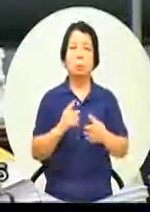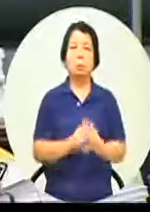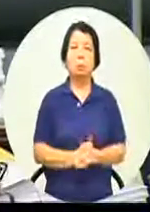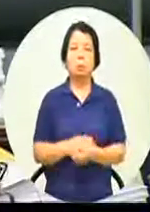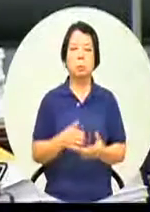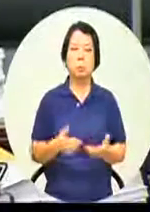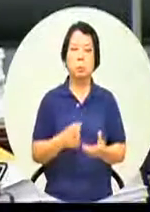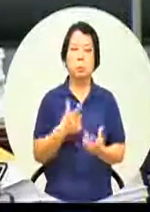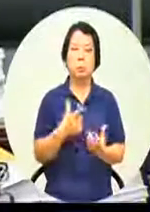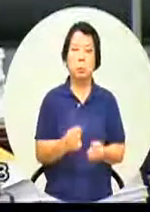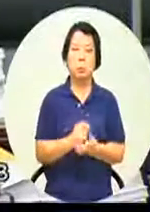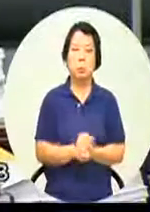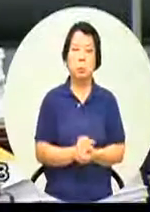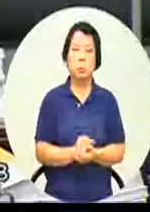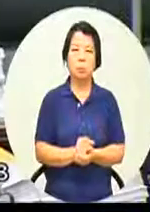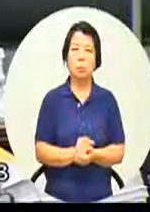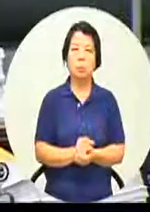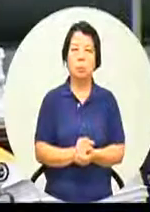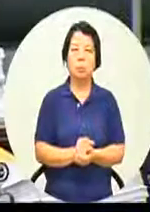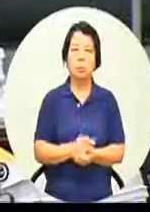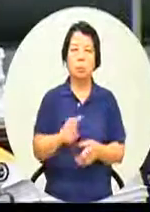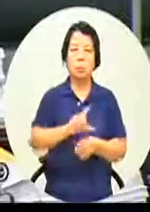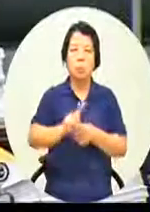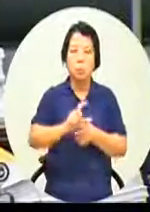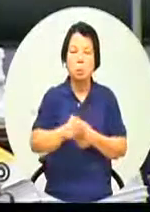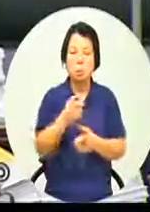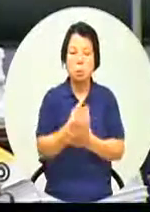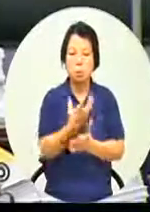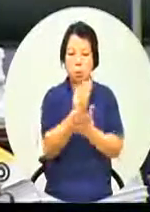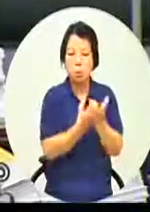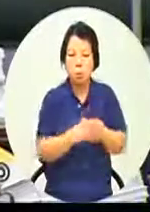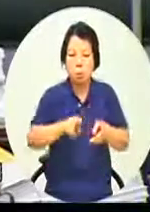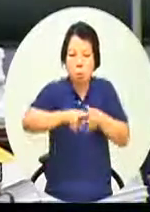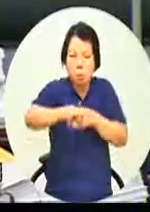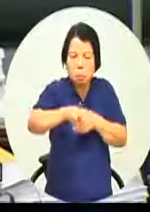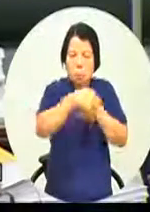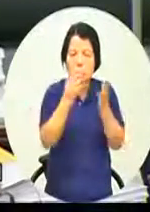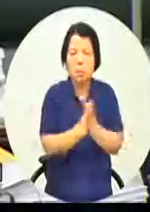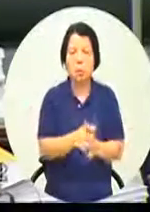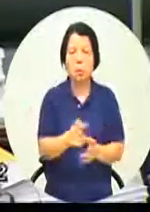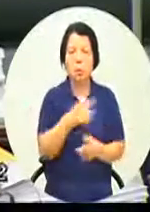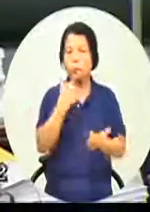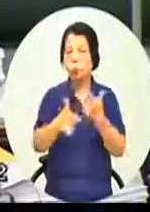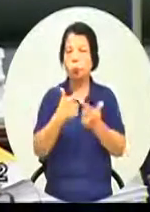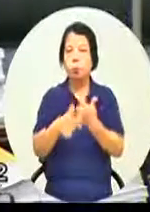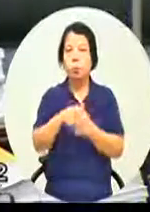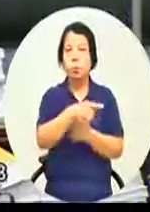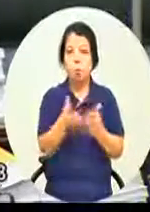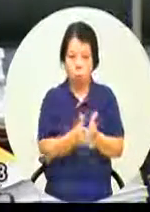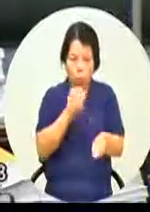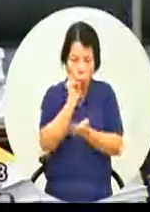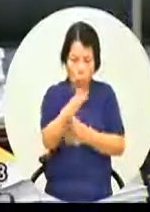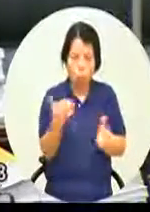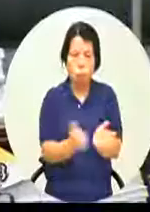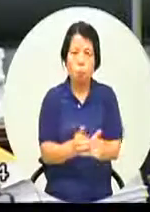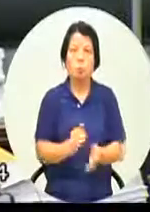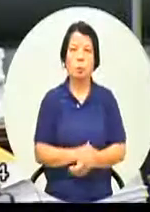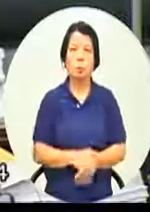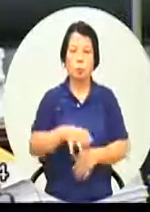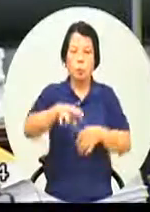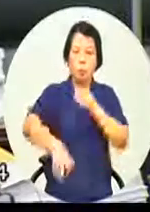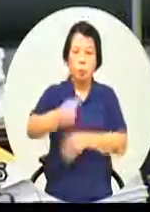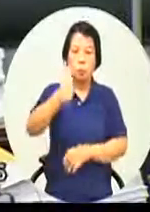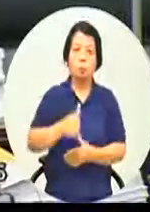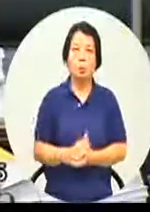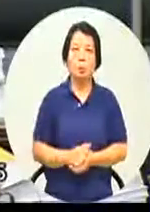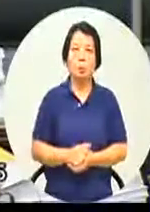在留言的时候的那个话术，都非常的不够恰当嘛。这我常常跟他讲过，所以局长，下次